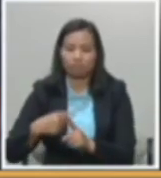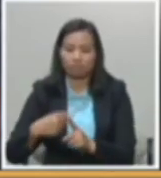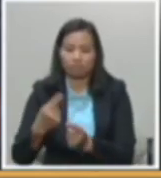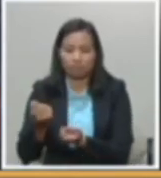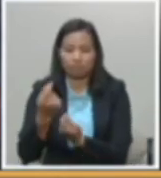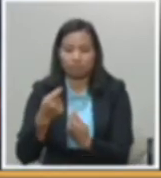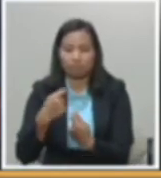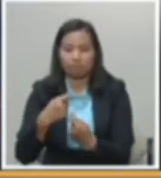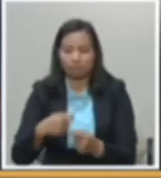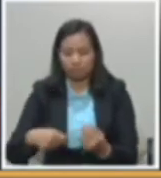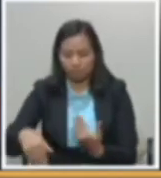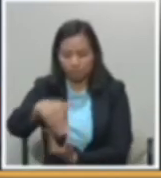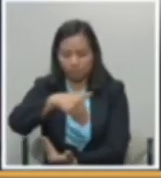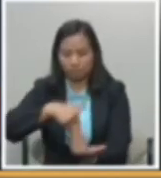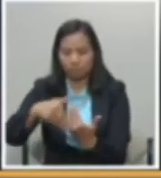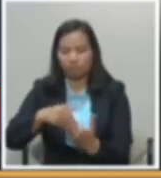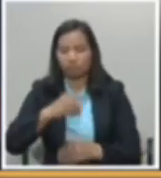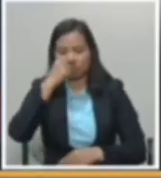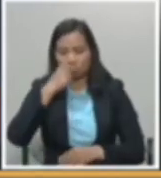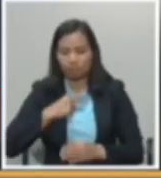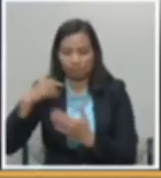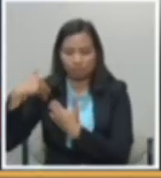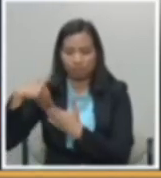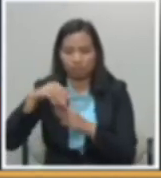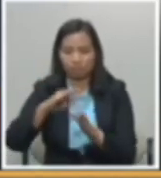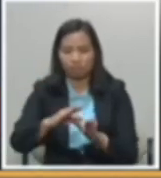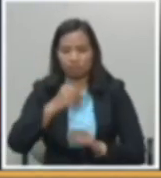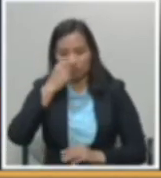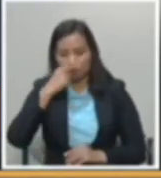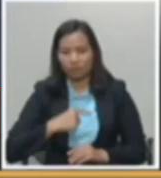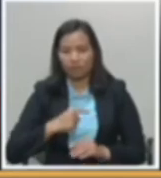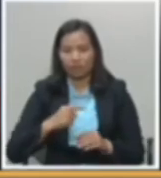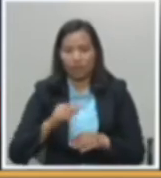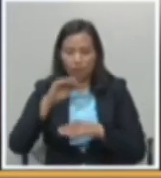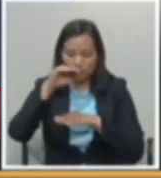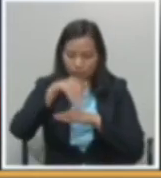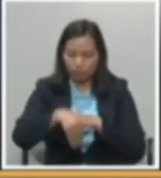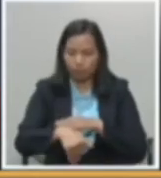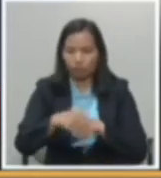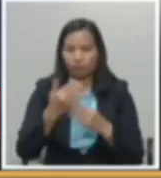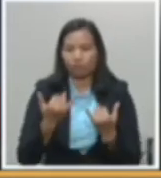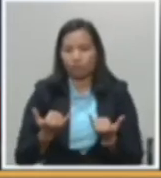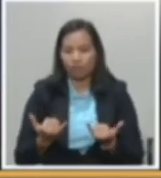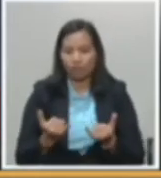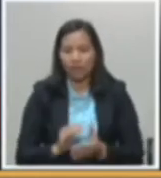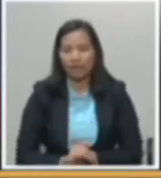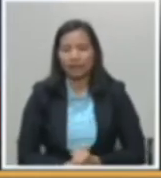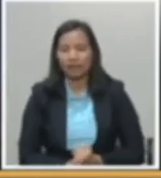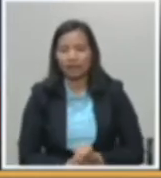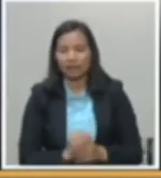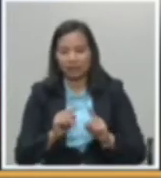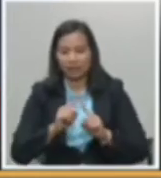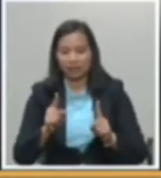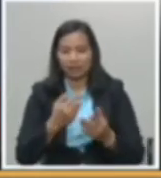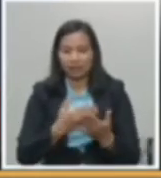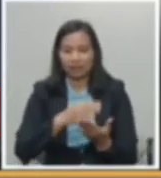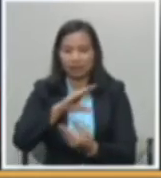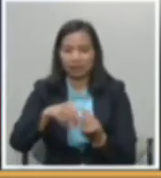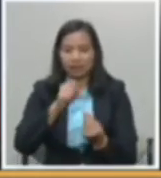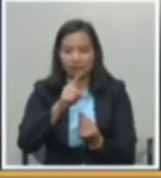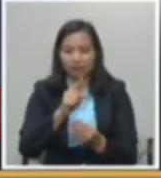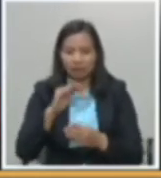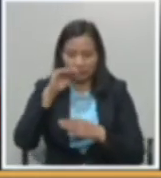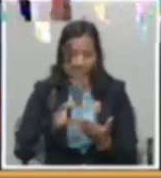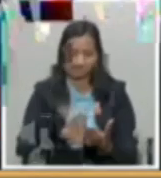ท่านประธานที่เคารพคะการส่งออกของไทยที่ตกต่ำในวันนี้ไม่ได้เกิดจากภาวะเศรษฐกิจโลกตกต่ำเ